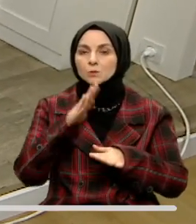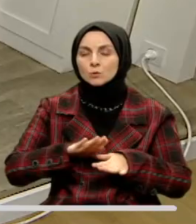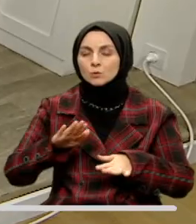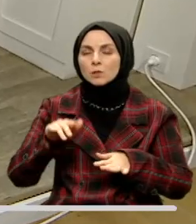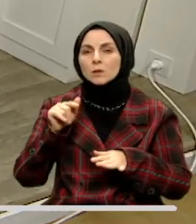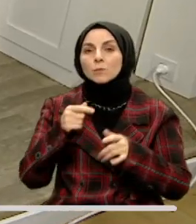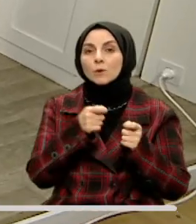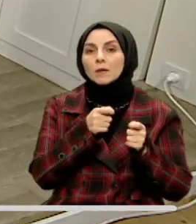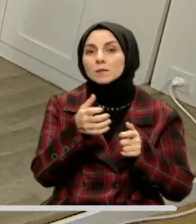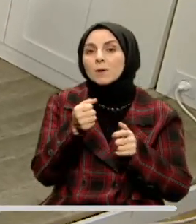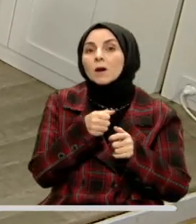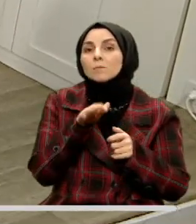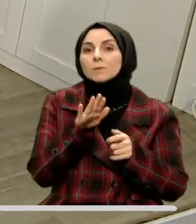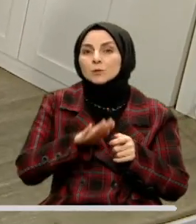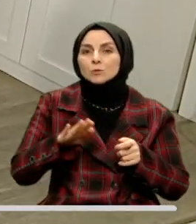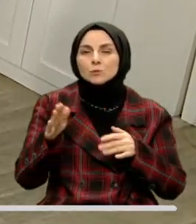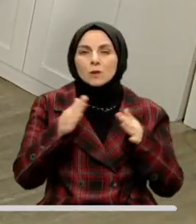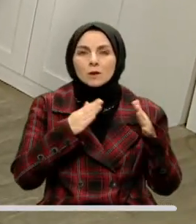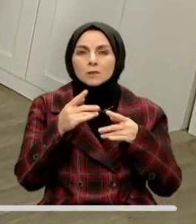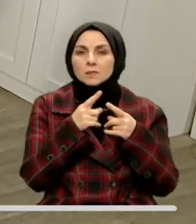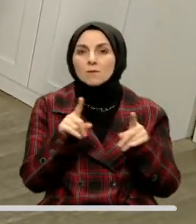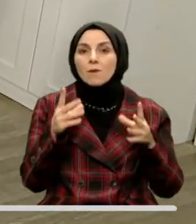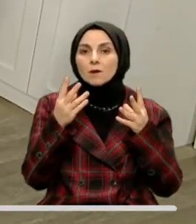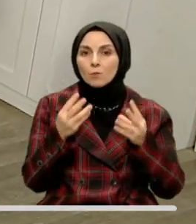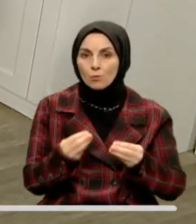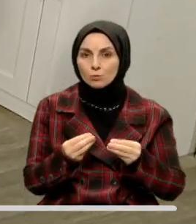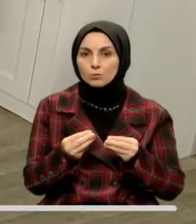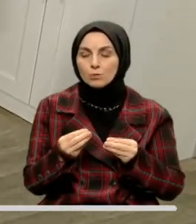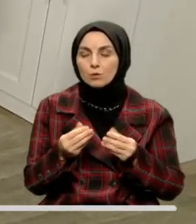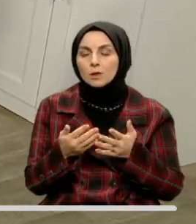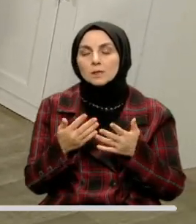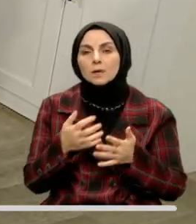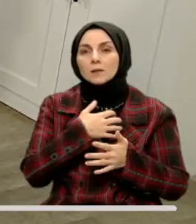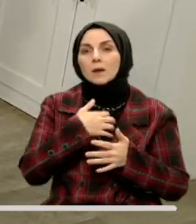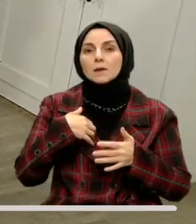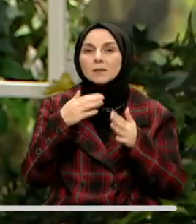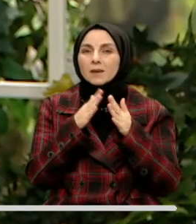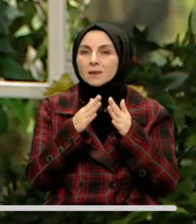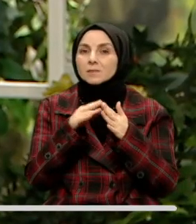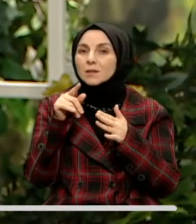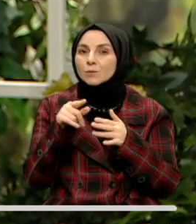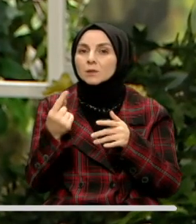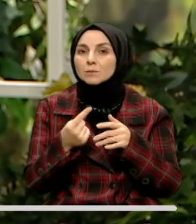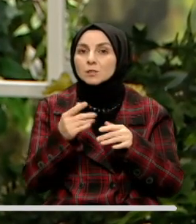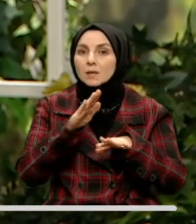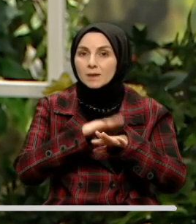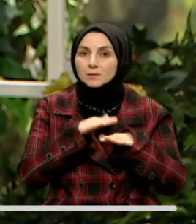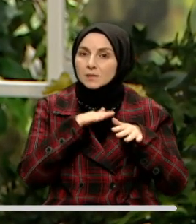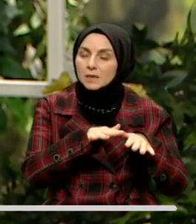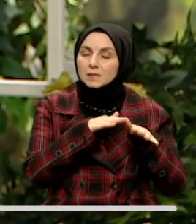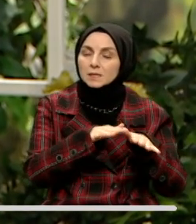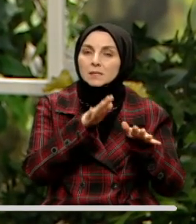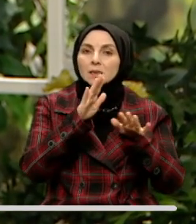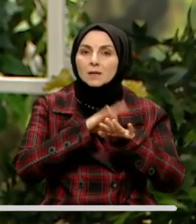bu eğitimi almamış çocuklar arasında farklar oluşuyor. Her ne kadar anne evde doyursa da, farklı etkinlikler,